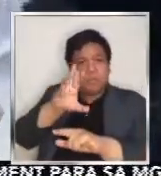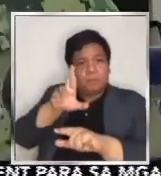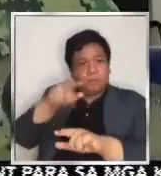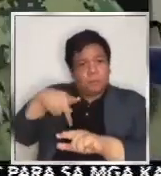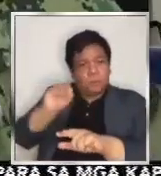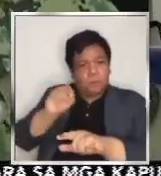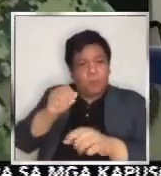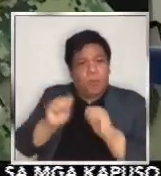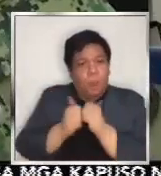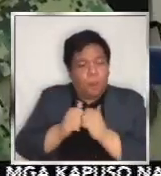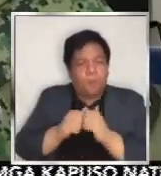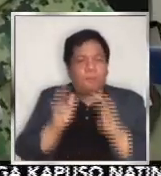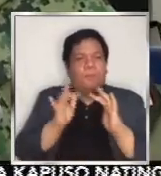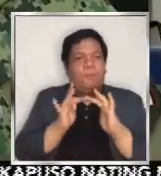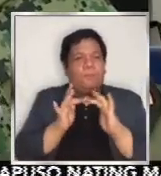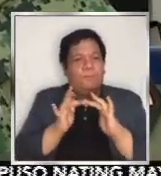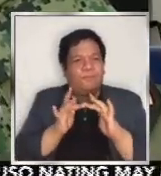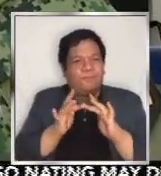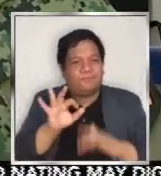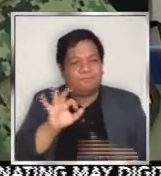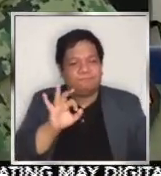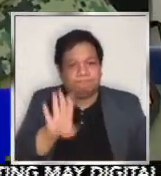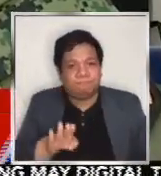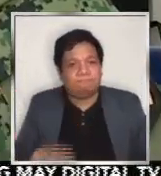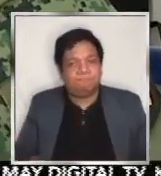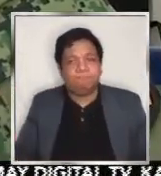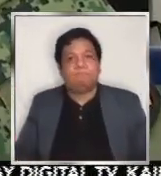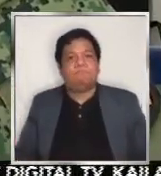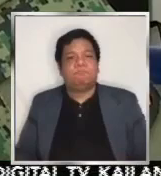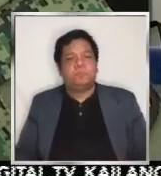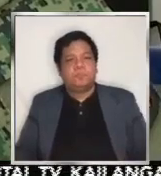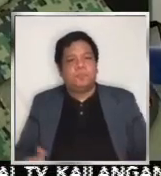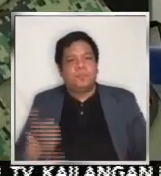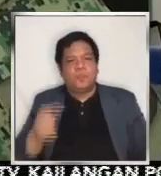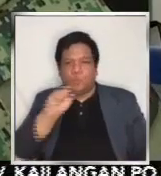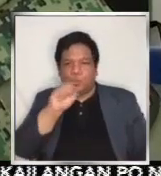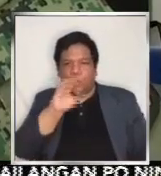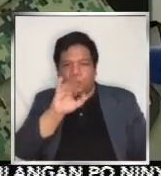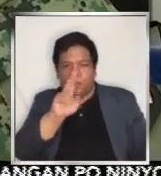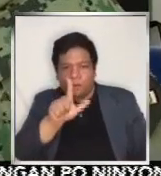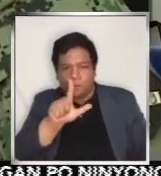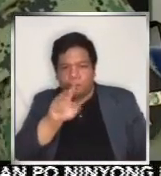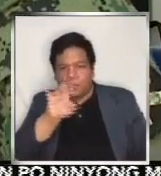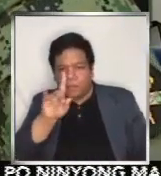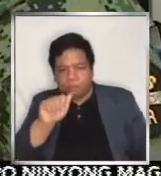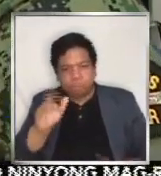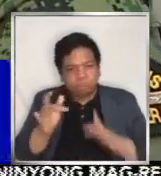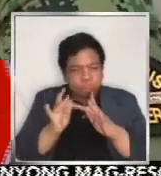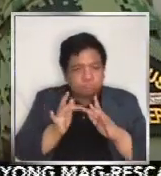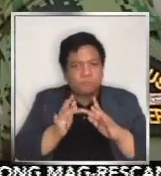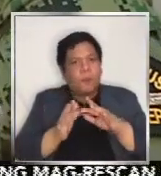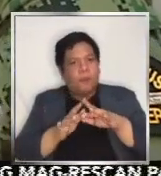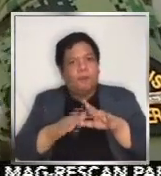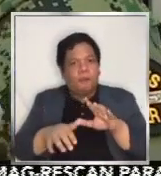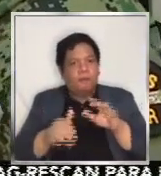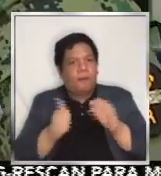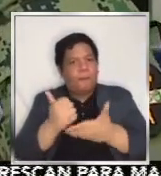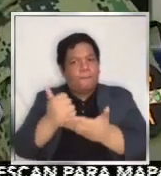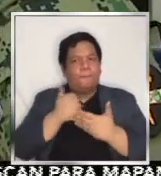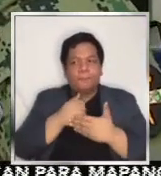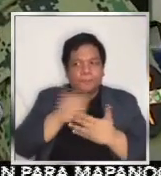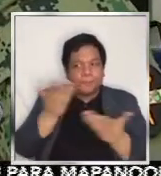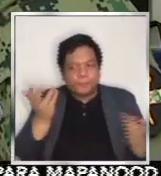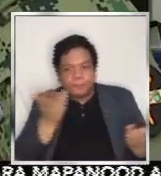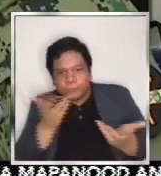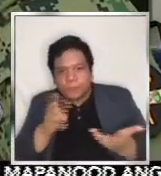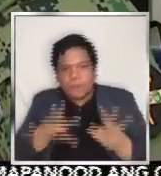media. Katulong po ng social media saka networking, nagkaroon tayo ng mga magagandang lead para matuntun